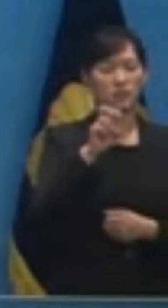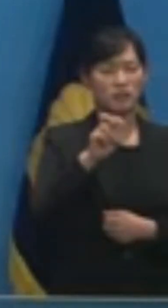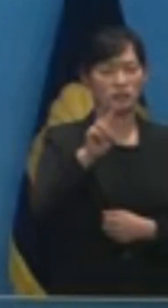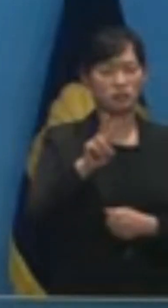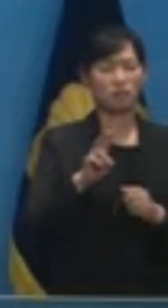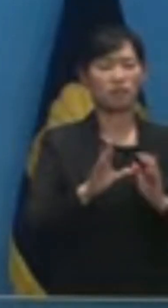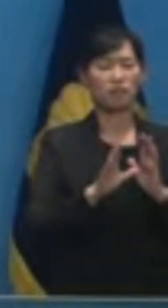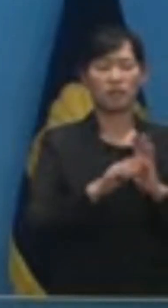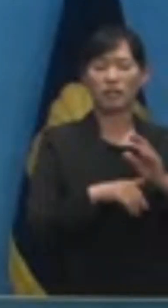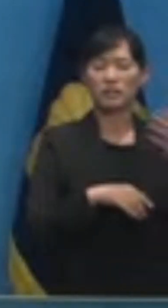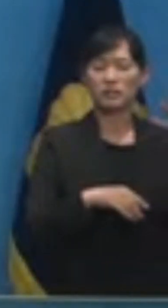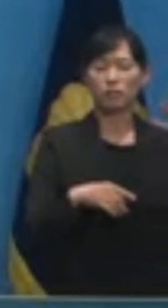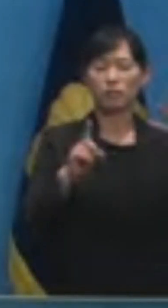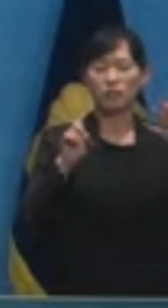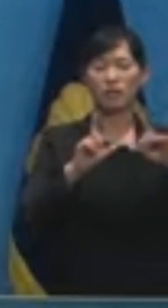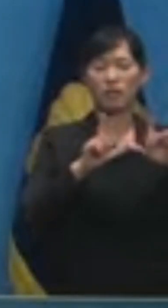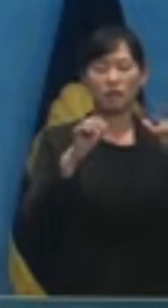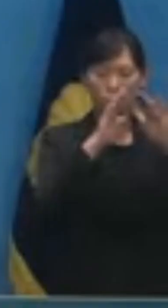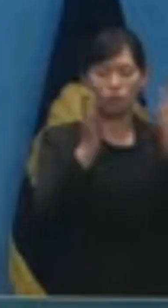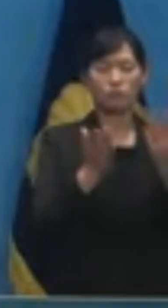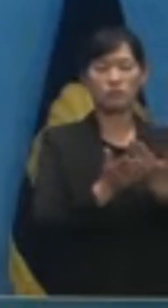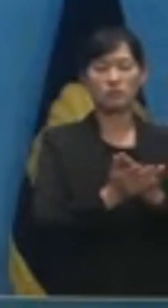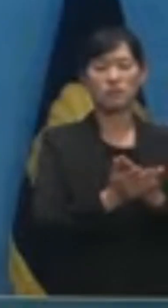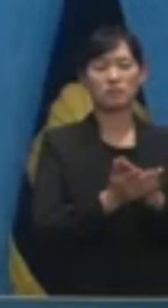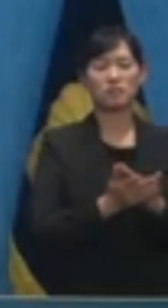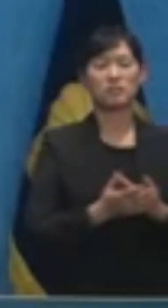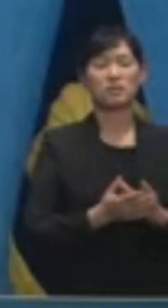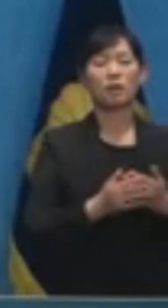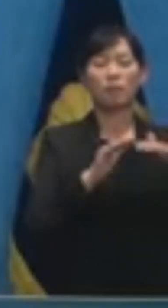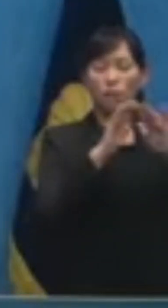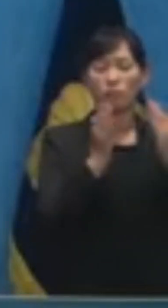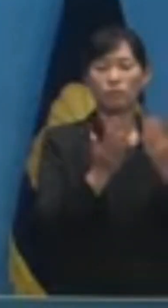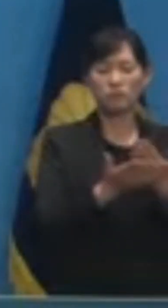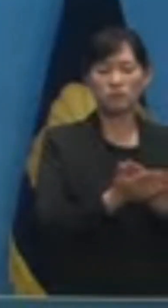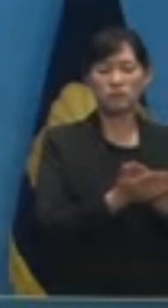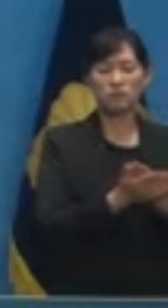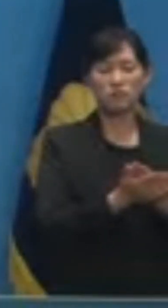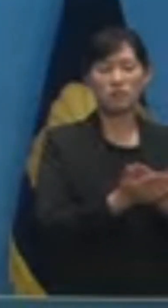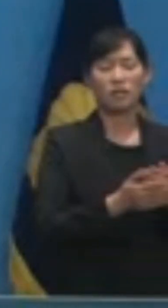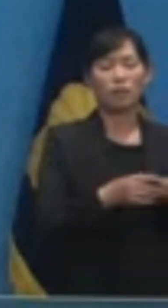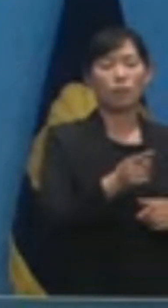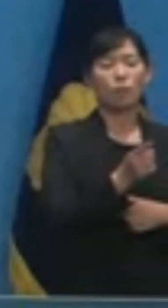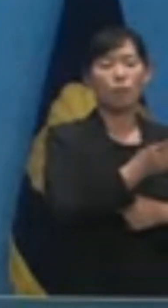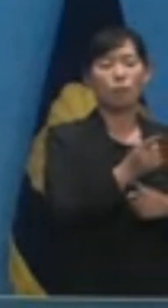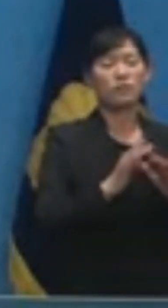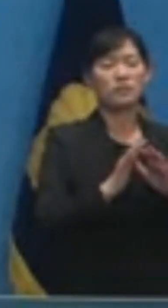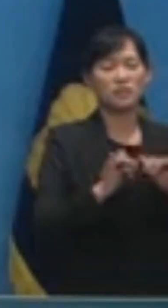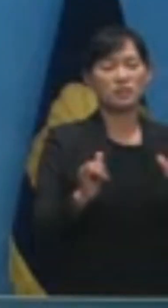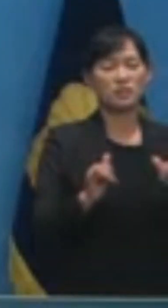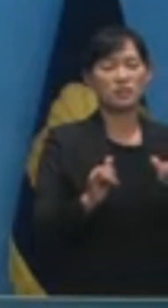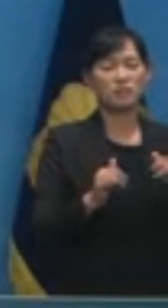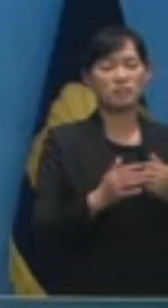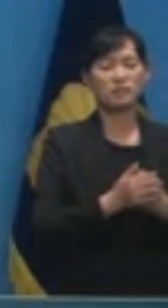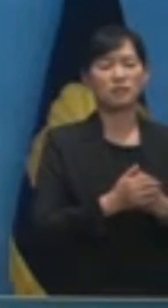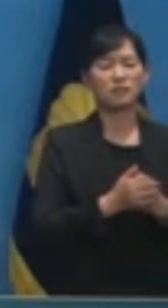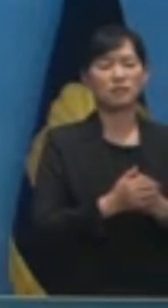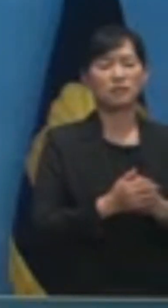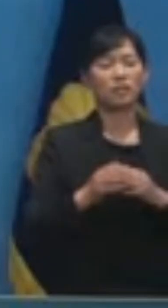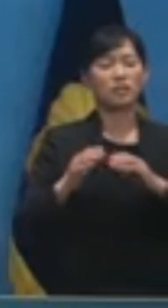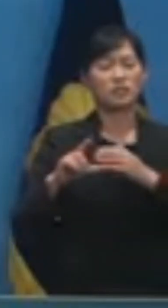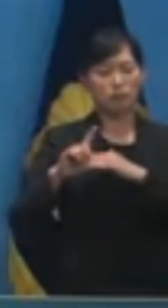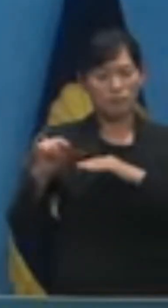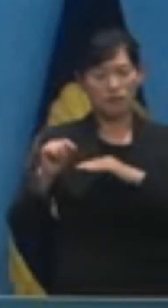2022년도 4월 1일 모든 소방공무원의 신분이 지방직에서 국가직으로 바뀌었습니다. 소방공무원들의